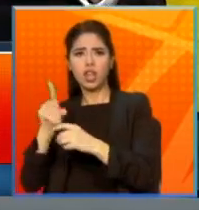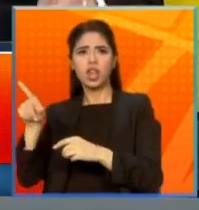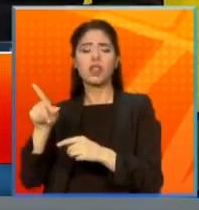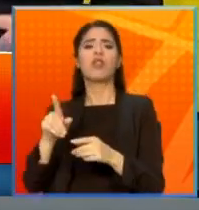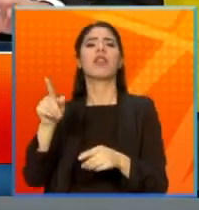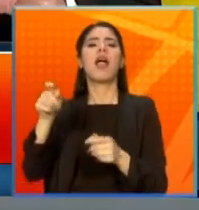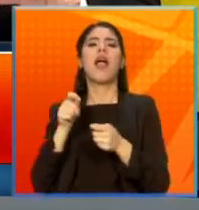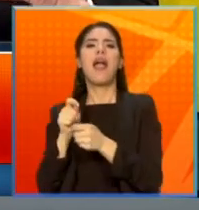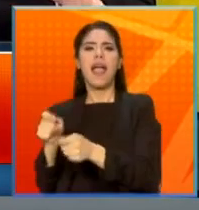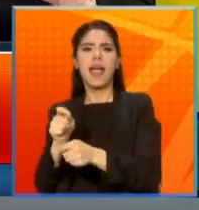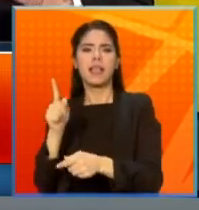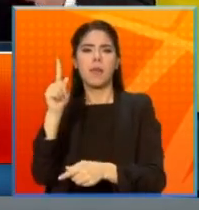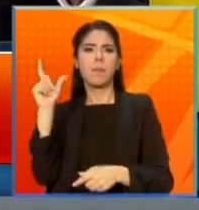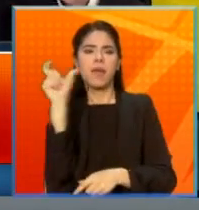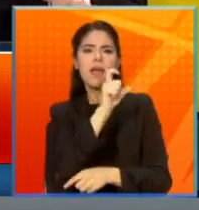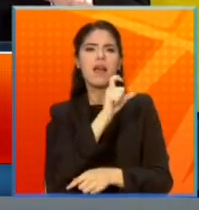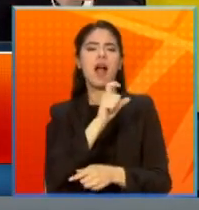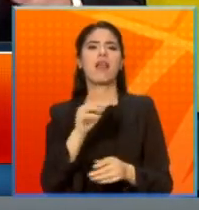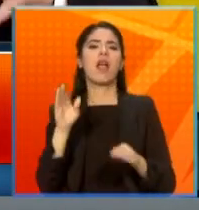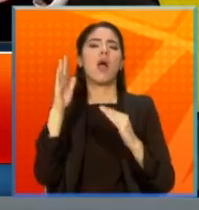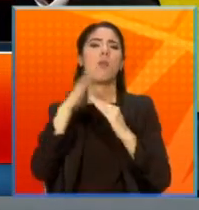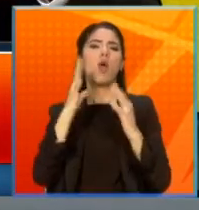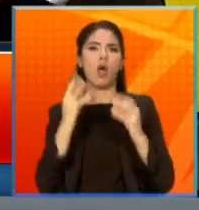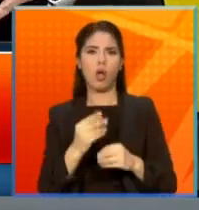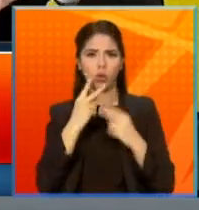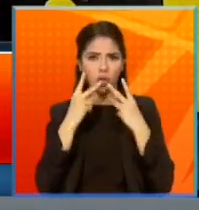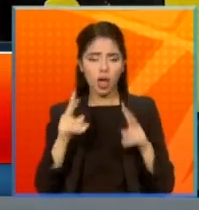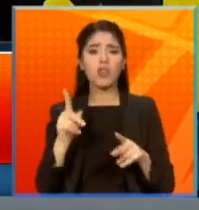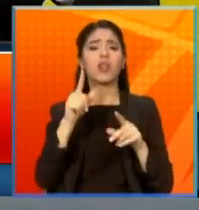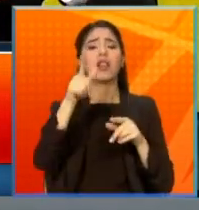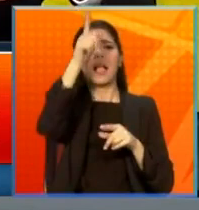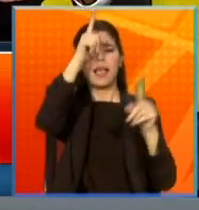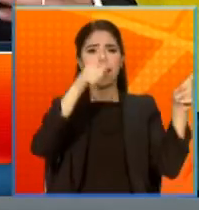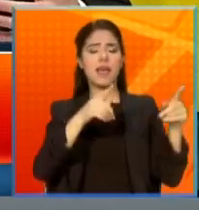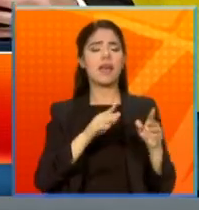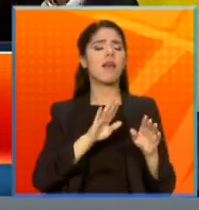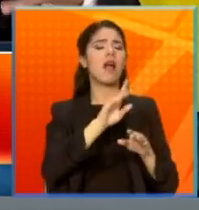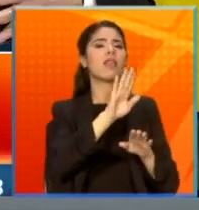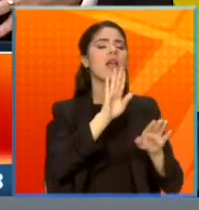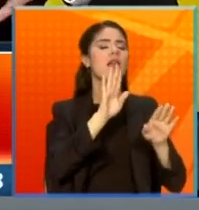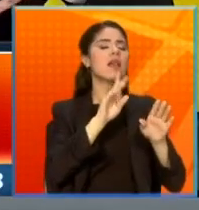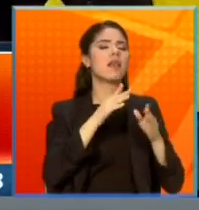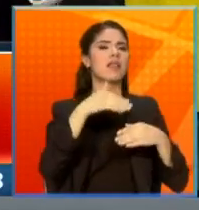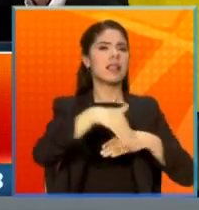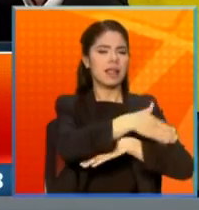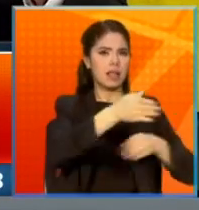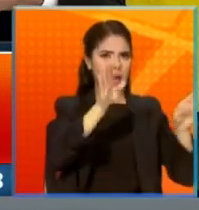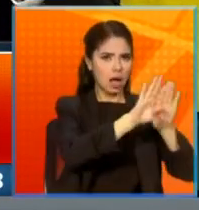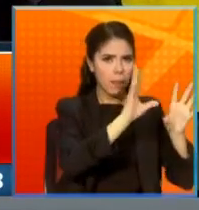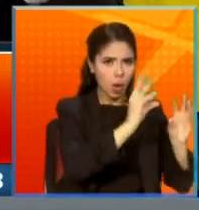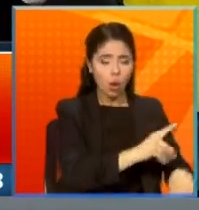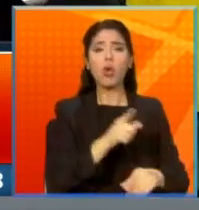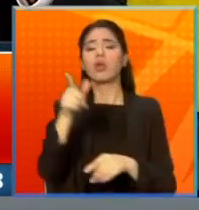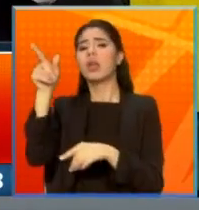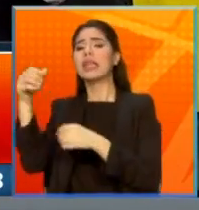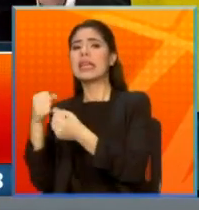eğitime bir ay süreyle ara verildiğini açıkladı. Peki İran'la tüm sınırları kapatan Türkiye, Irak'la da